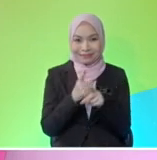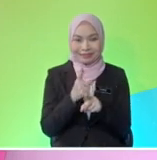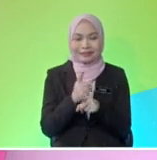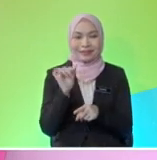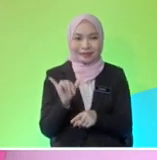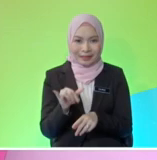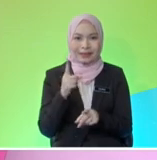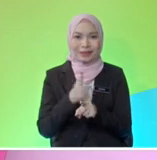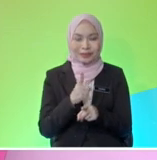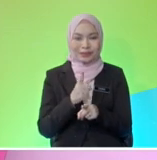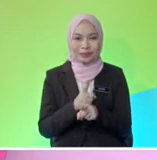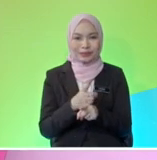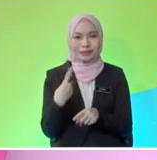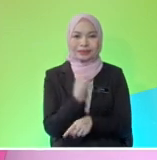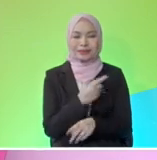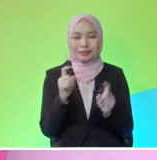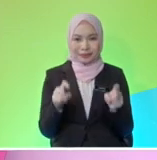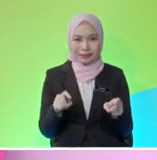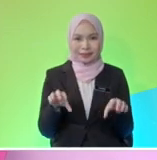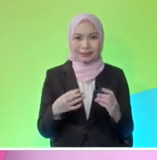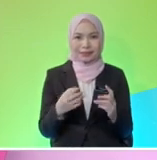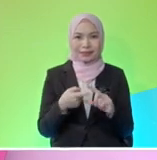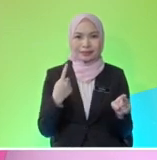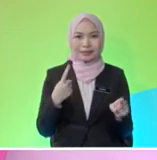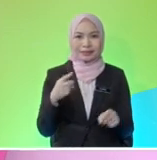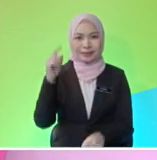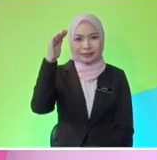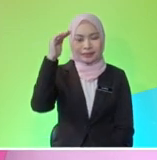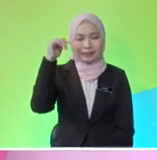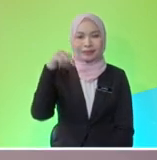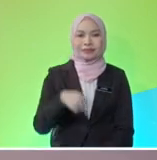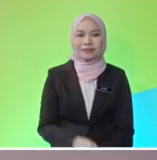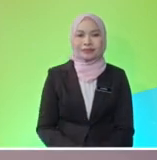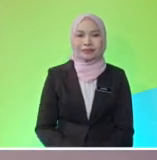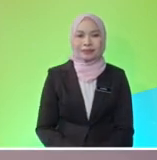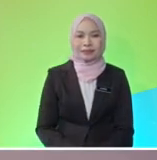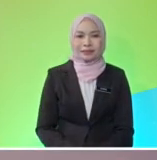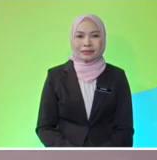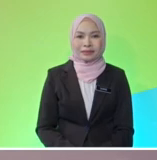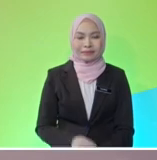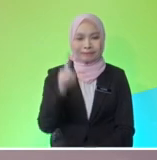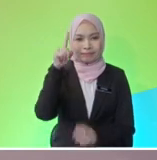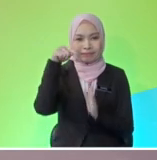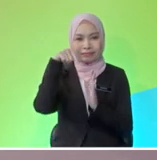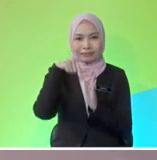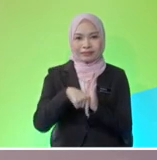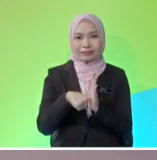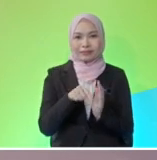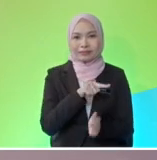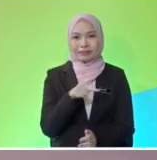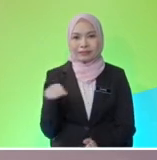daripada atas, buat macam bentuk L ni dulu. Kemudian barulah kita pergi kepada pagar ni. Bukannya kadang-kadang ada yang